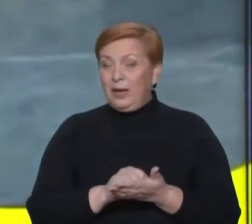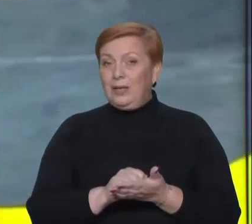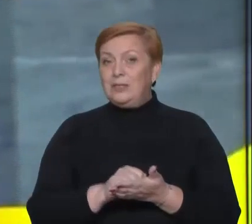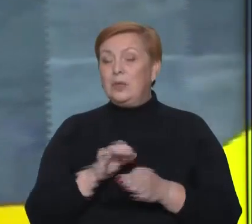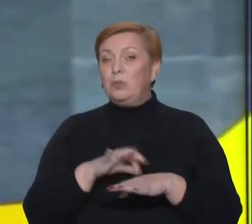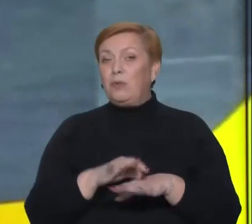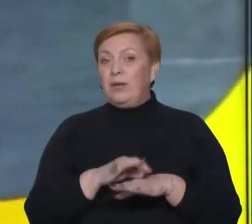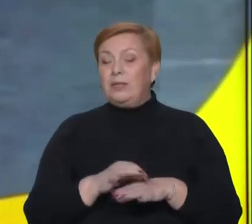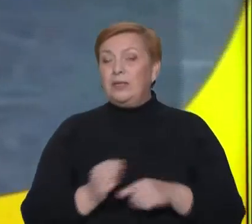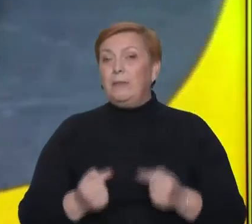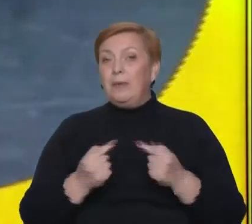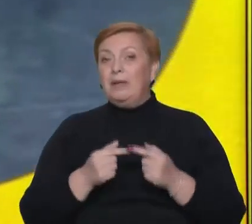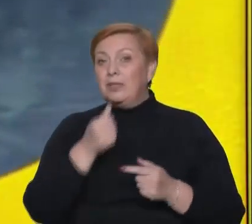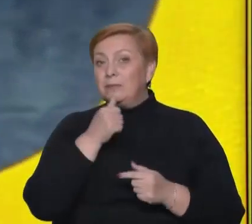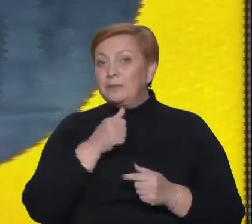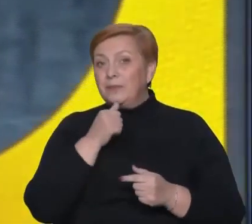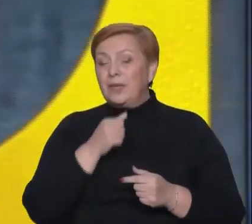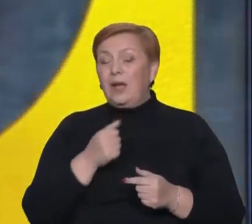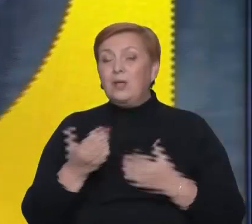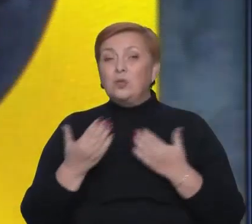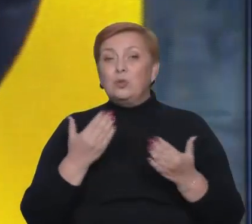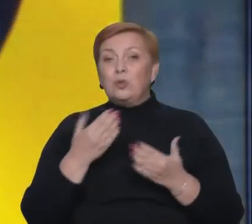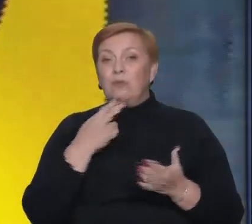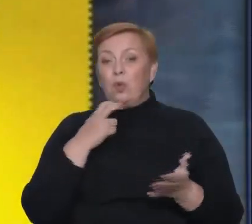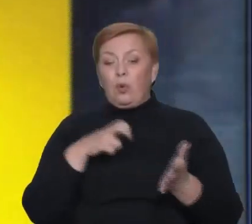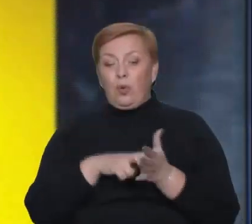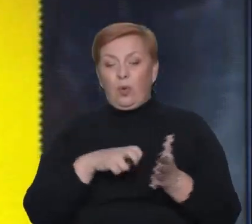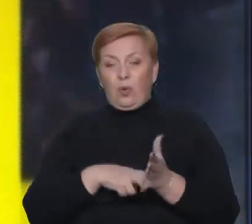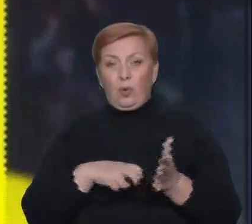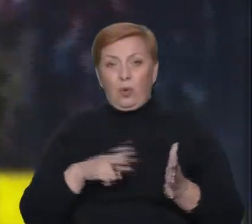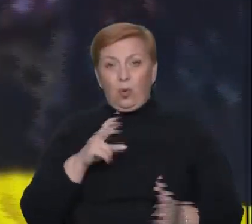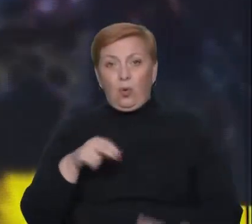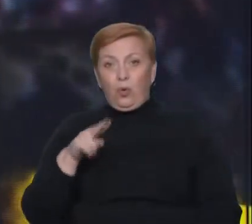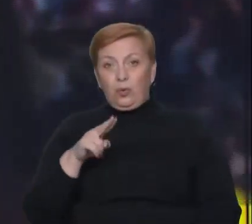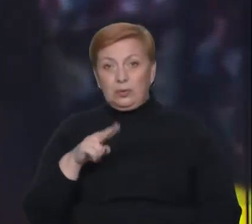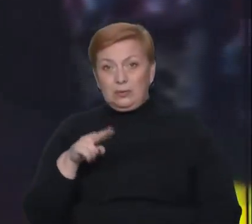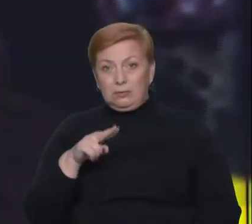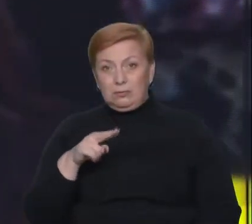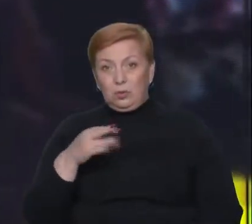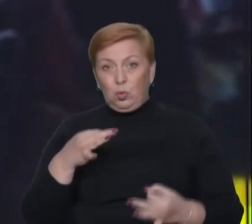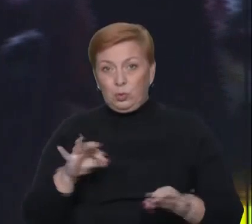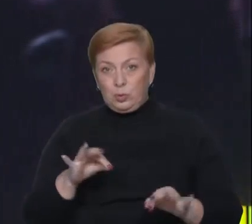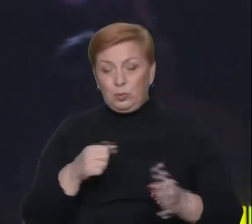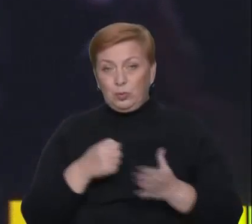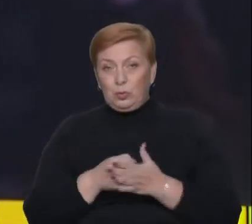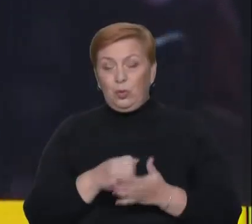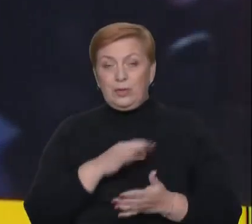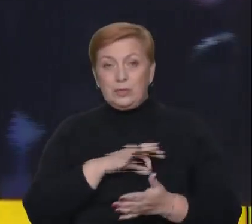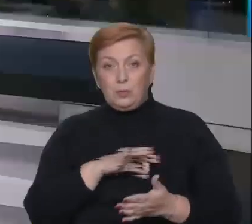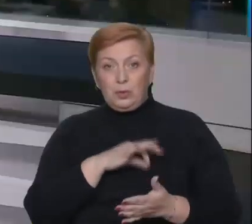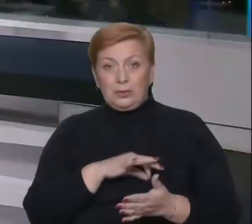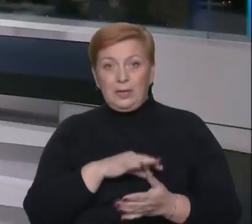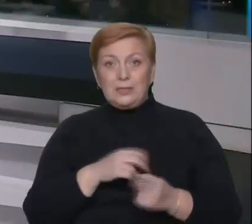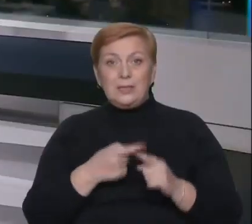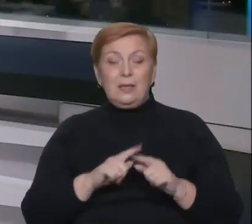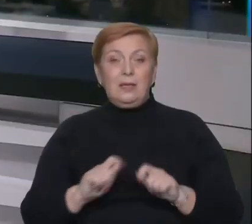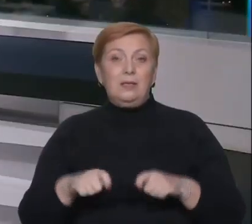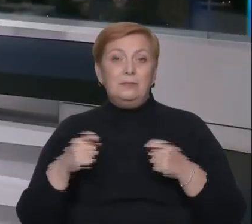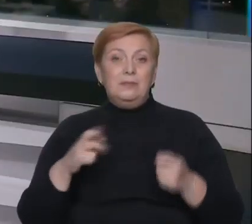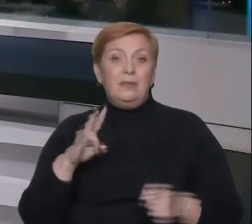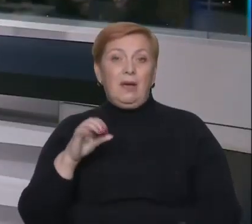випробувань. Щодо кодифікації, то це так званий код доступу до експлуатації, який отримується код НАТО, і можливо